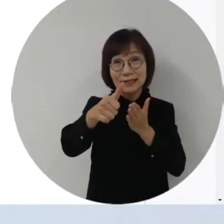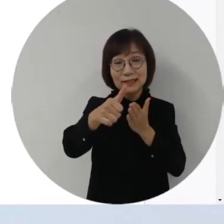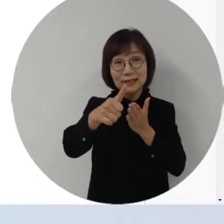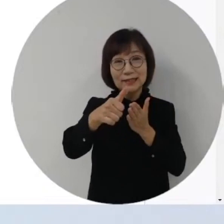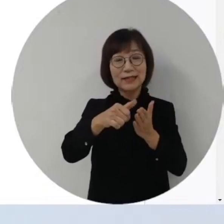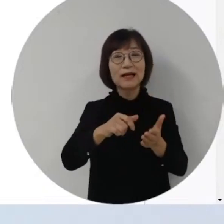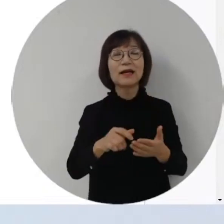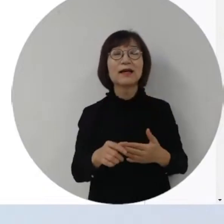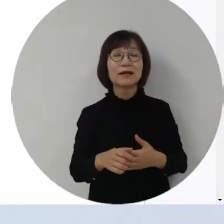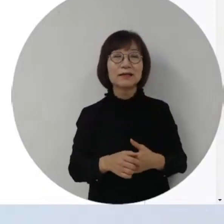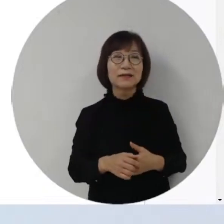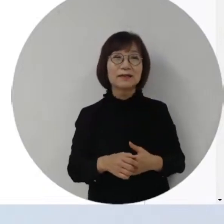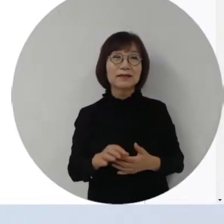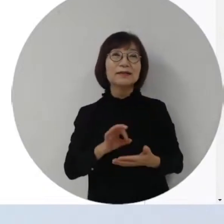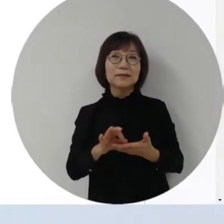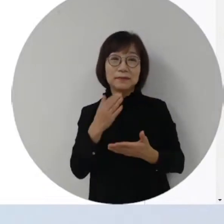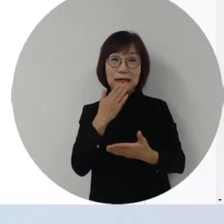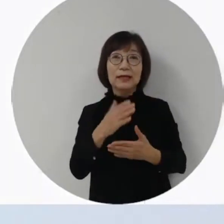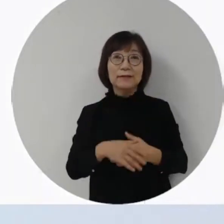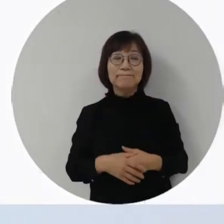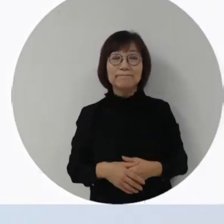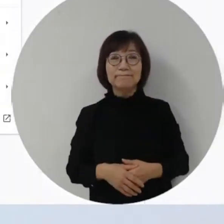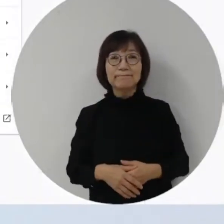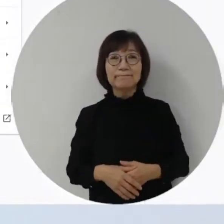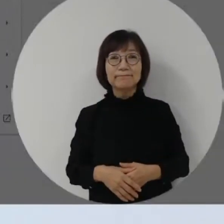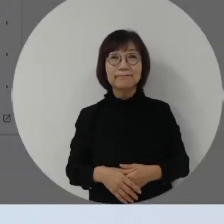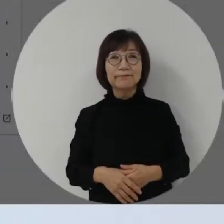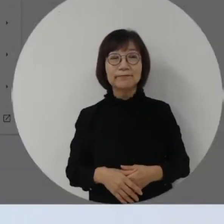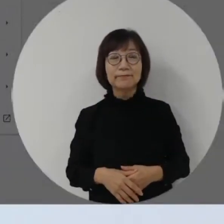엣지 브라우저와 비슷하죠.